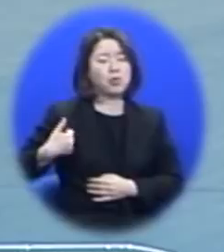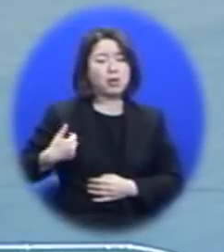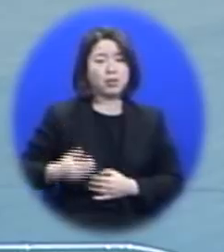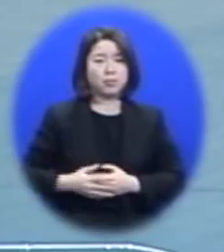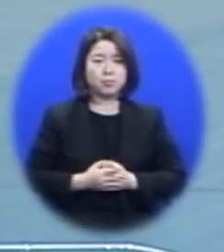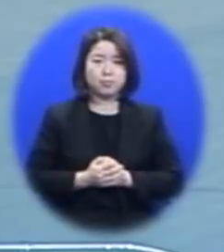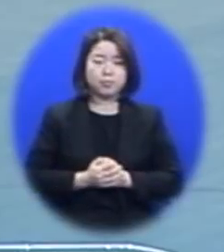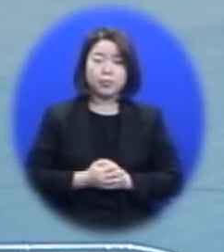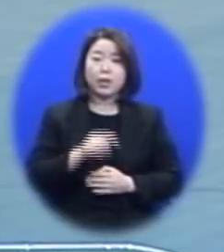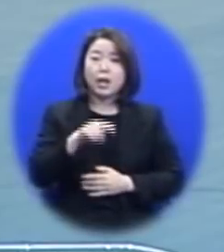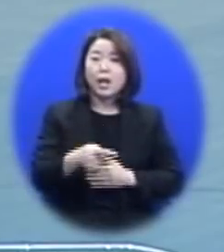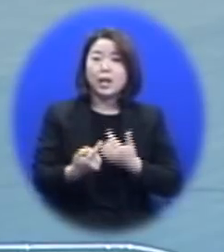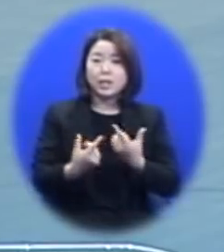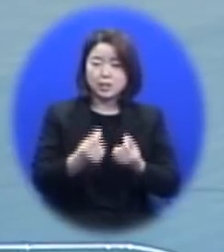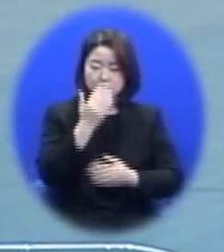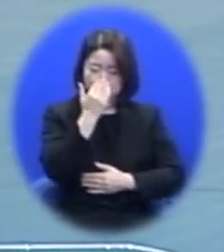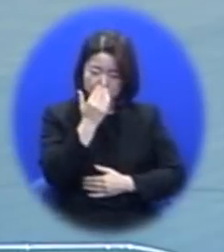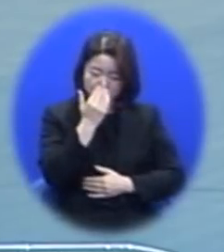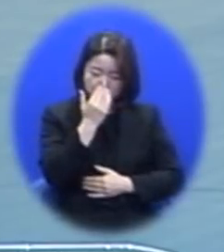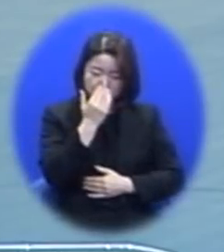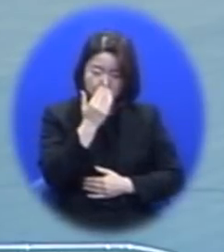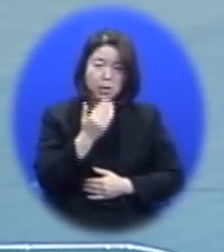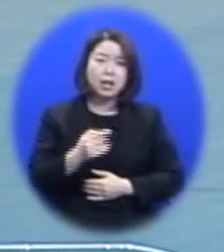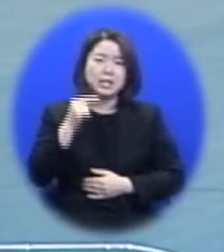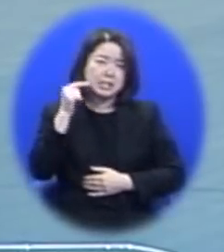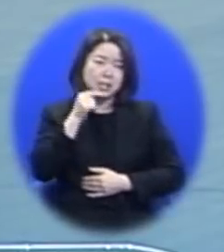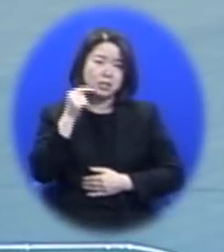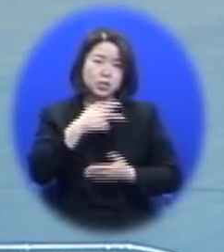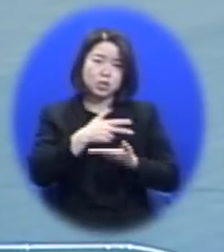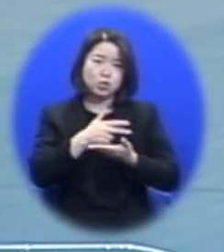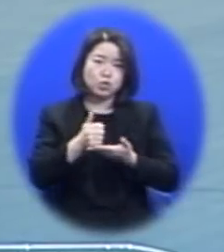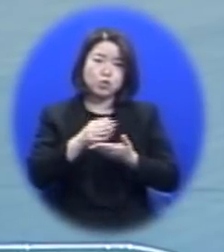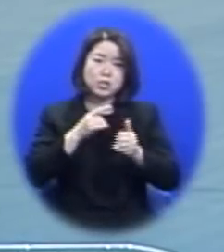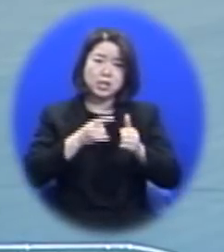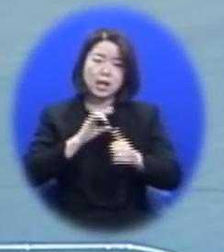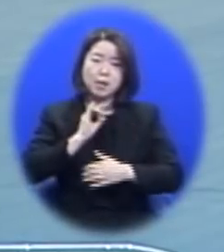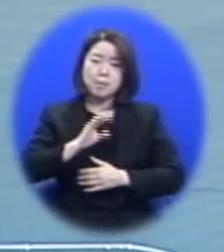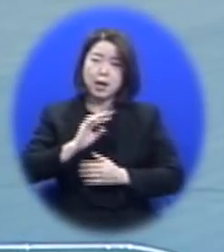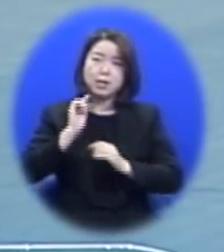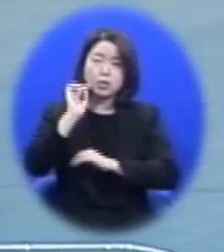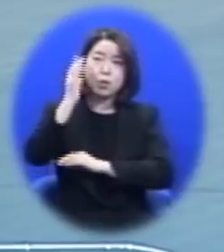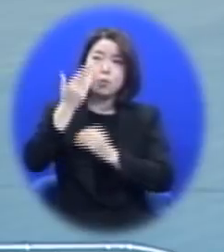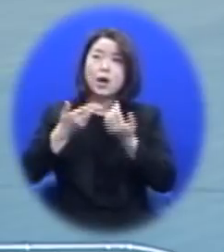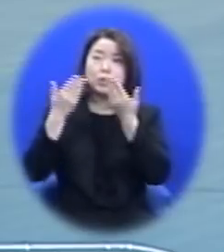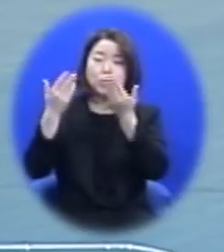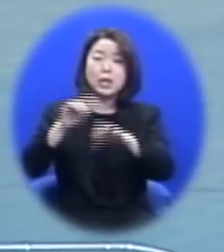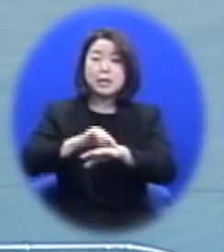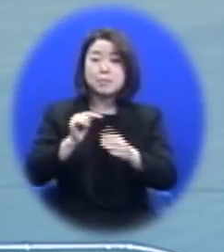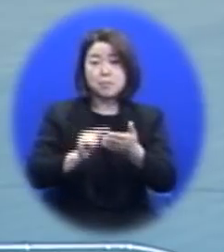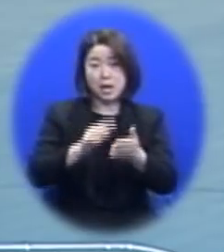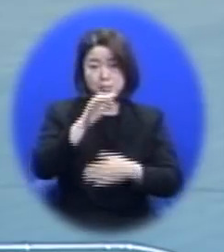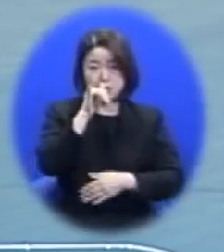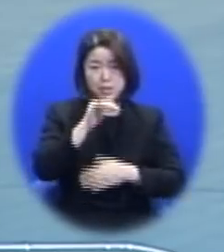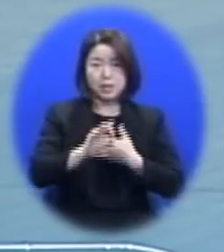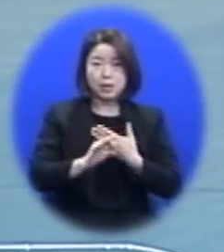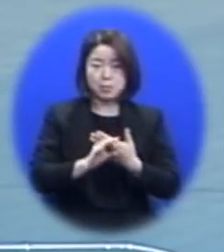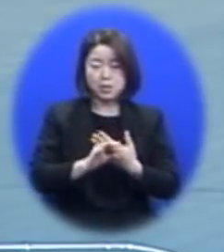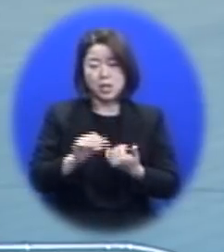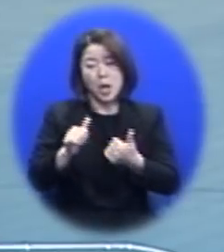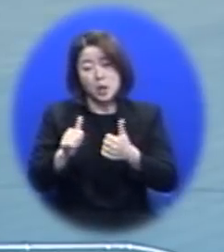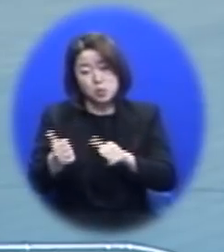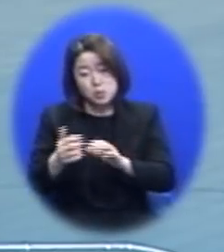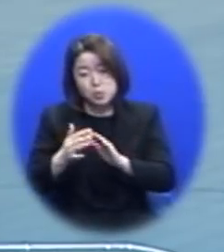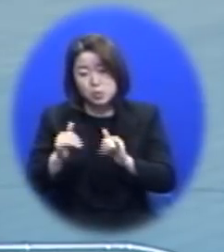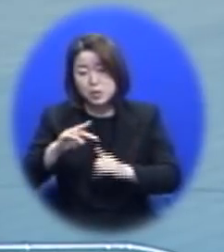이런 겸손함, 철저히 주님께만 영광 돌리는 마음이 있다면 죽은 사람도